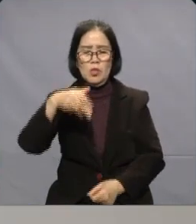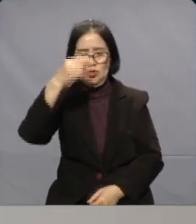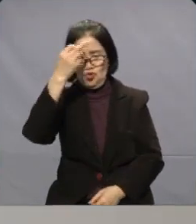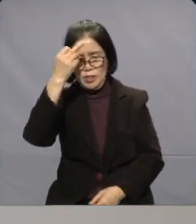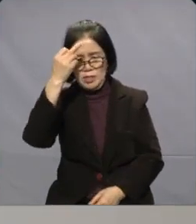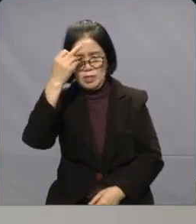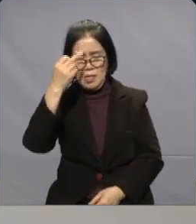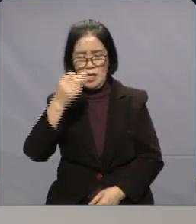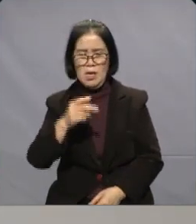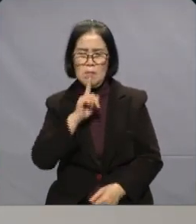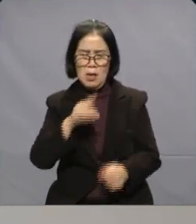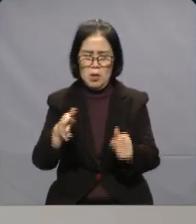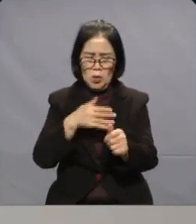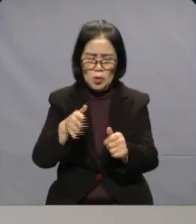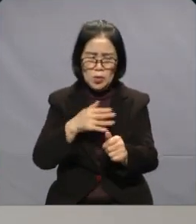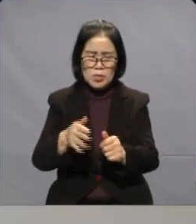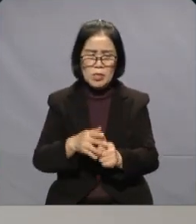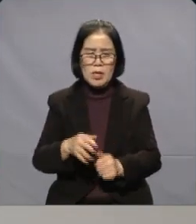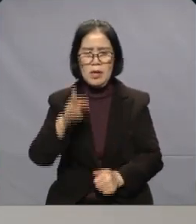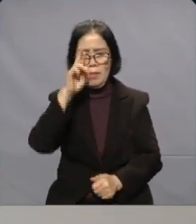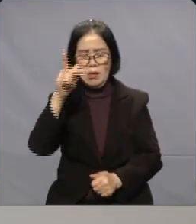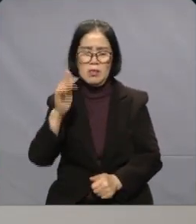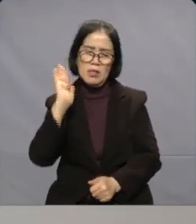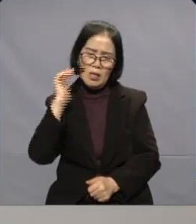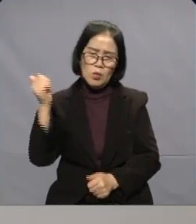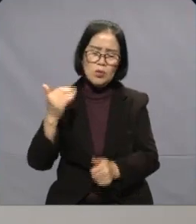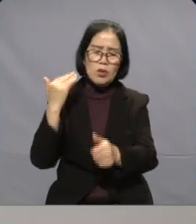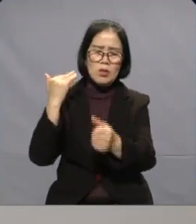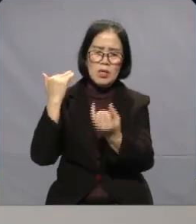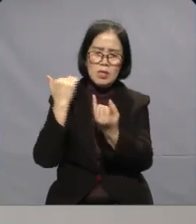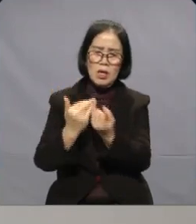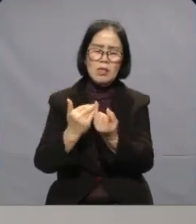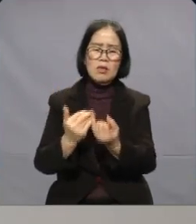최순실의 가스라이팅이 박근혜 대통령의 탄핵을